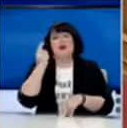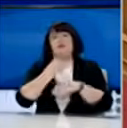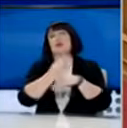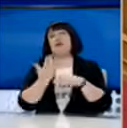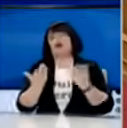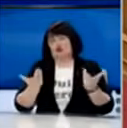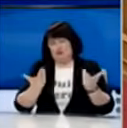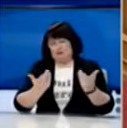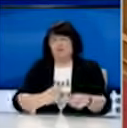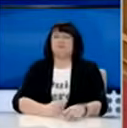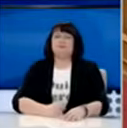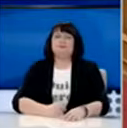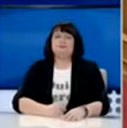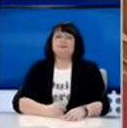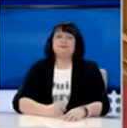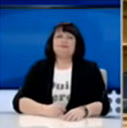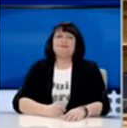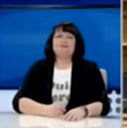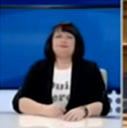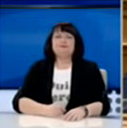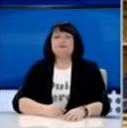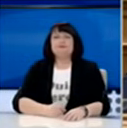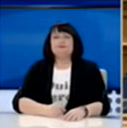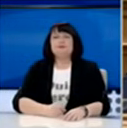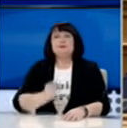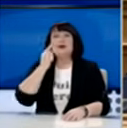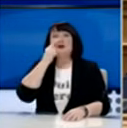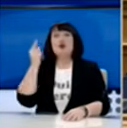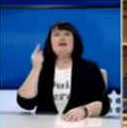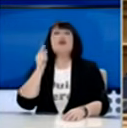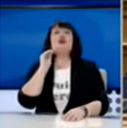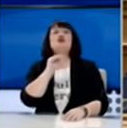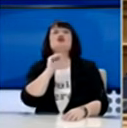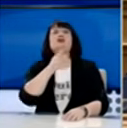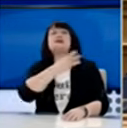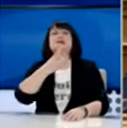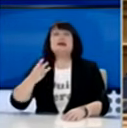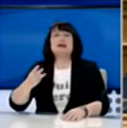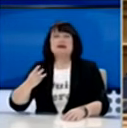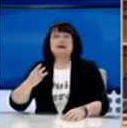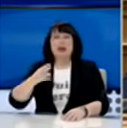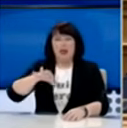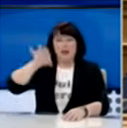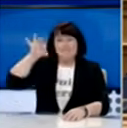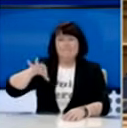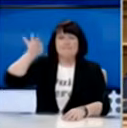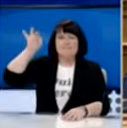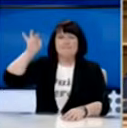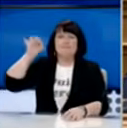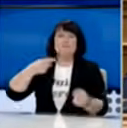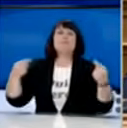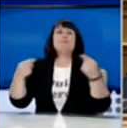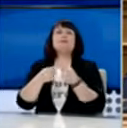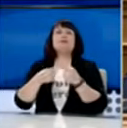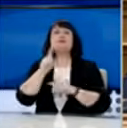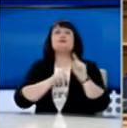ΠΑΣΟΚ. Και κάτι σας έκανε επίσης τον Νοέμβριο και ο ΣΥΡΙΖΑ. Είναι ξεκάθαρο ότι επιλέγετε ως αντιπάλους